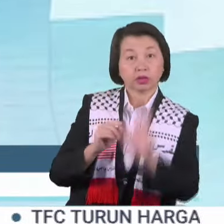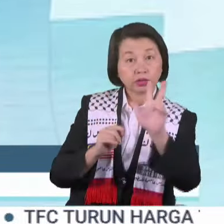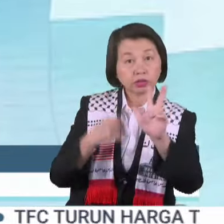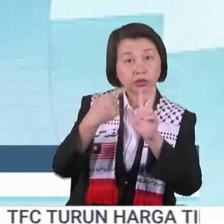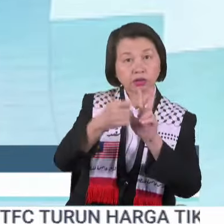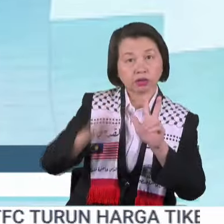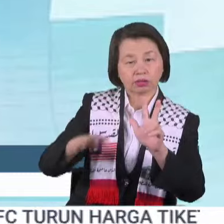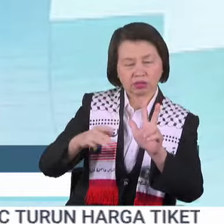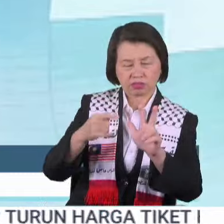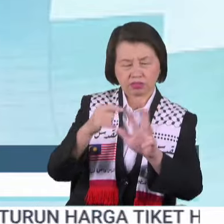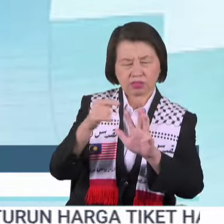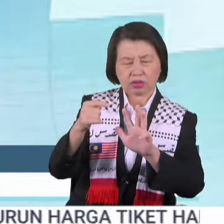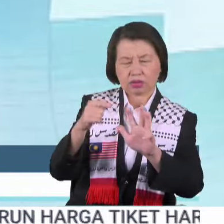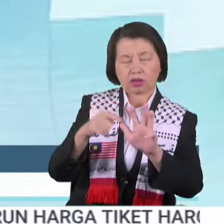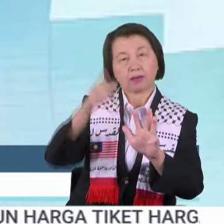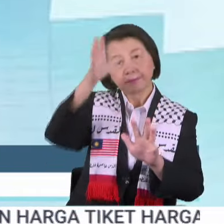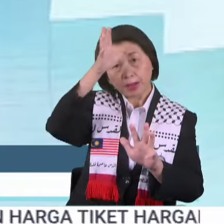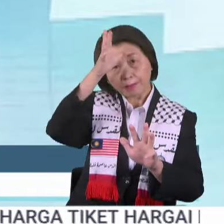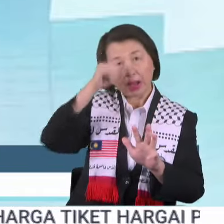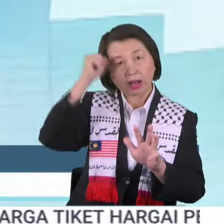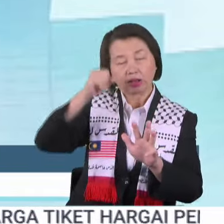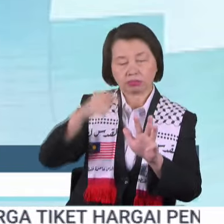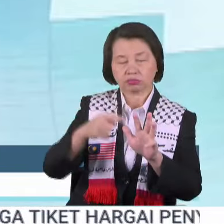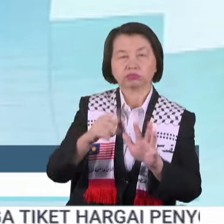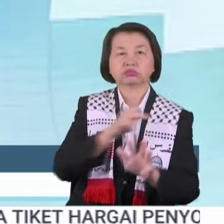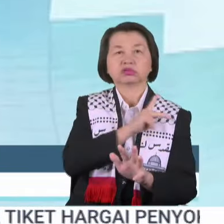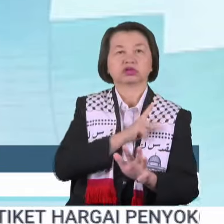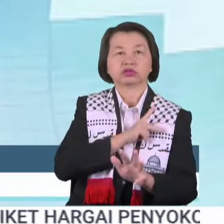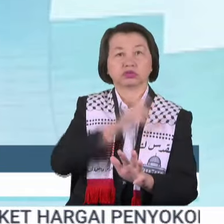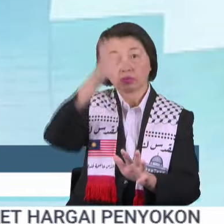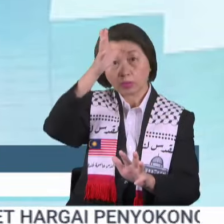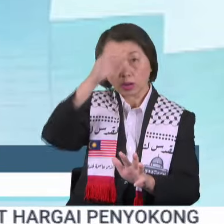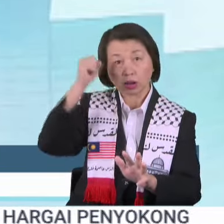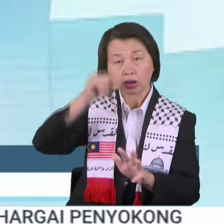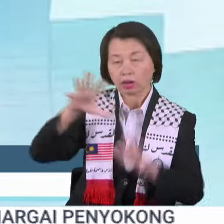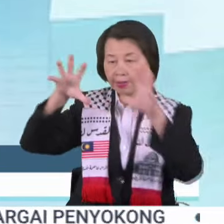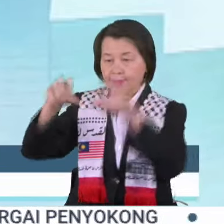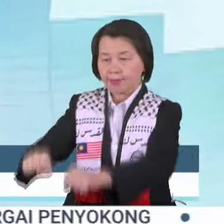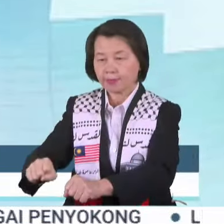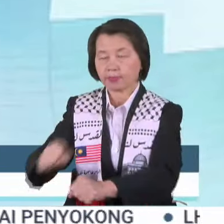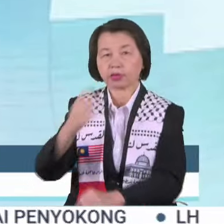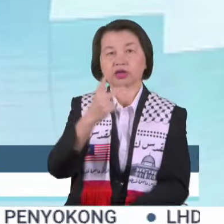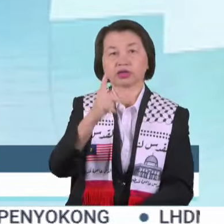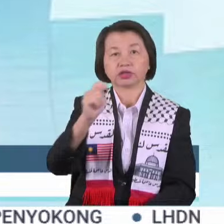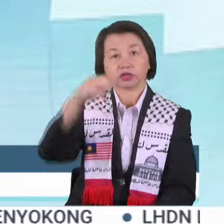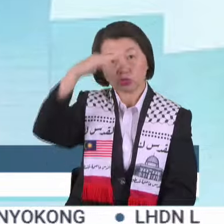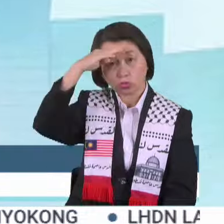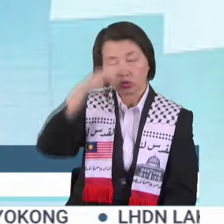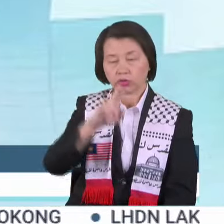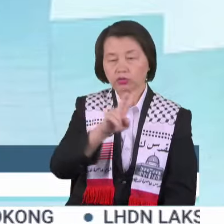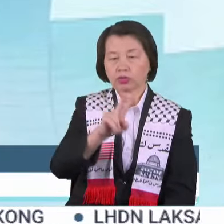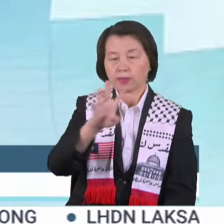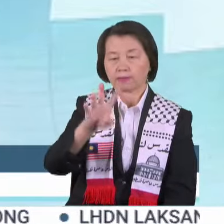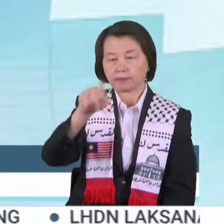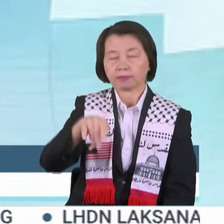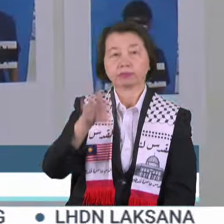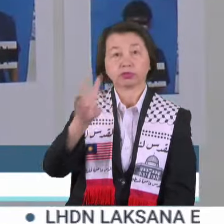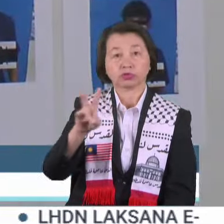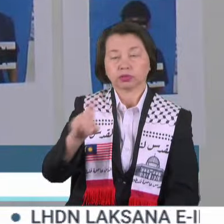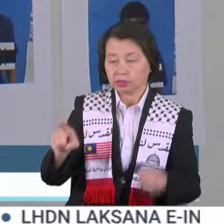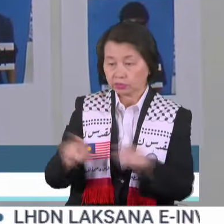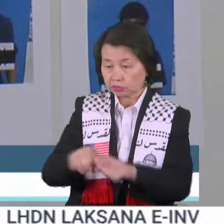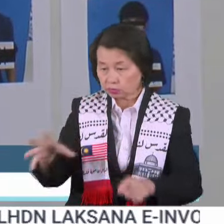beradik bersama bapa saudaranya yang juga ketua sindiket dicekup di Kota Tinggi Johor 24 Julai lepas.